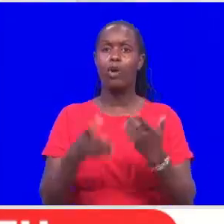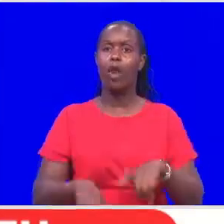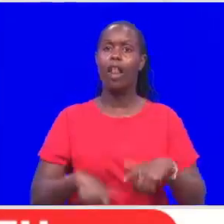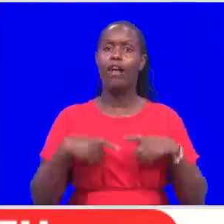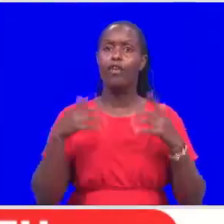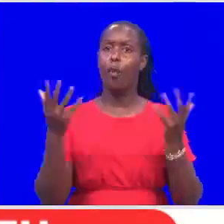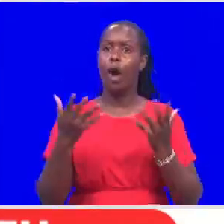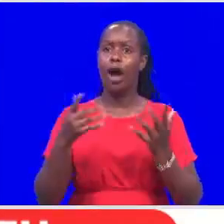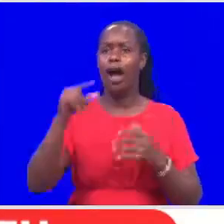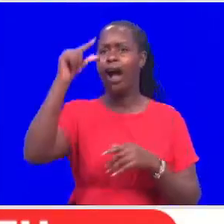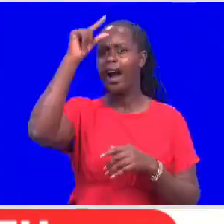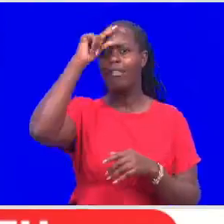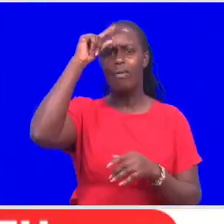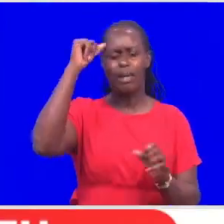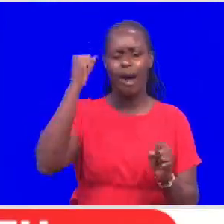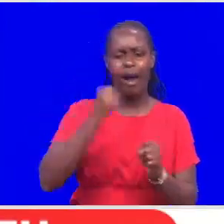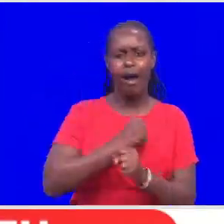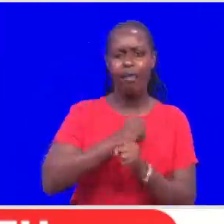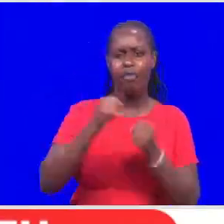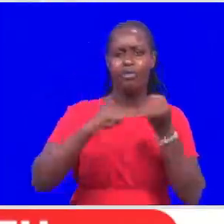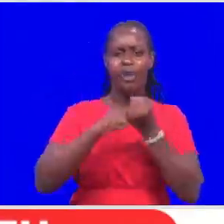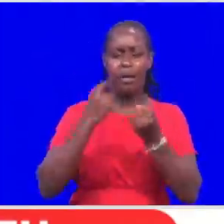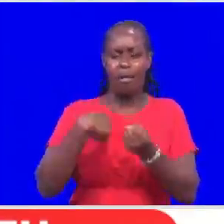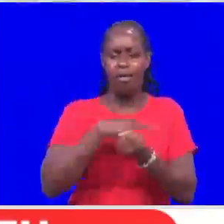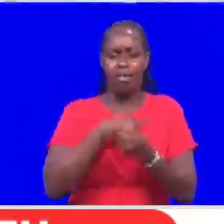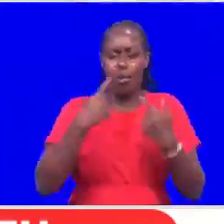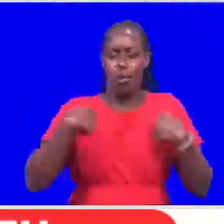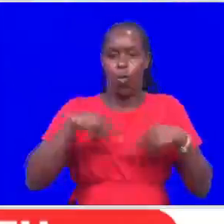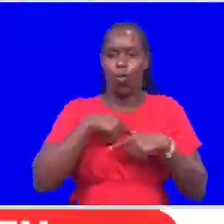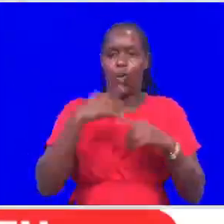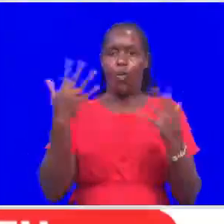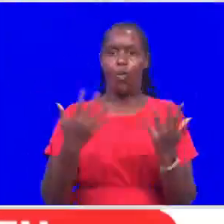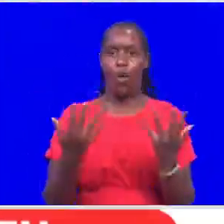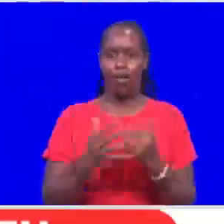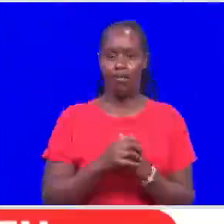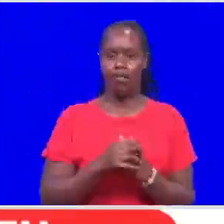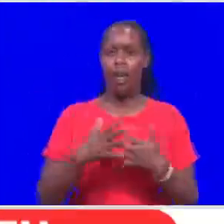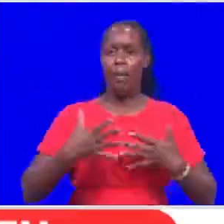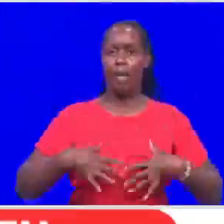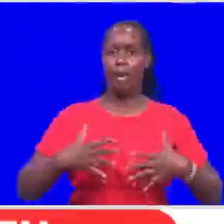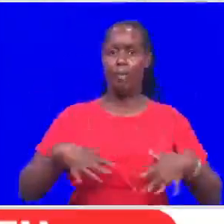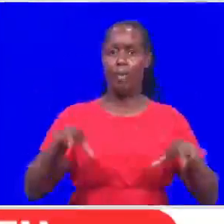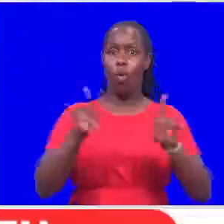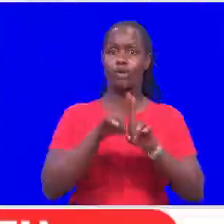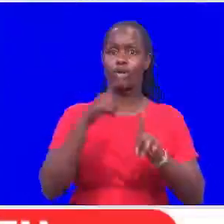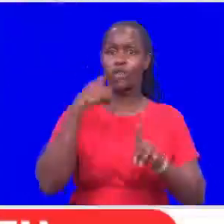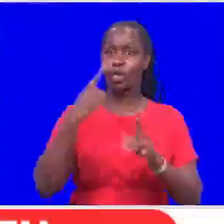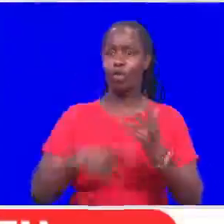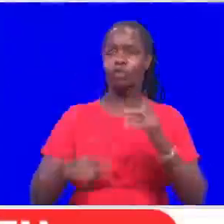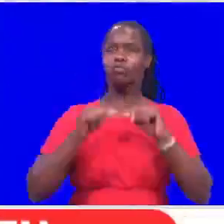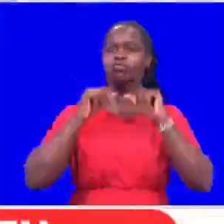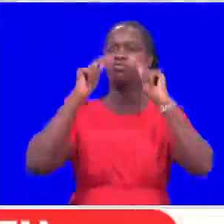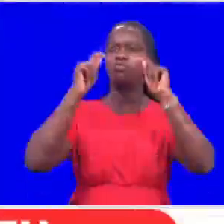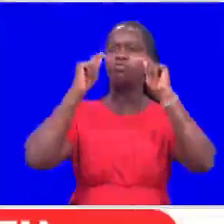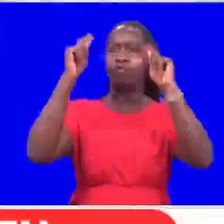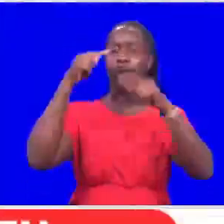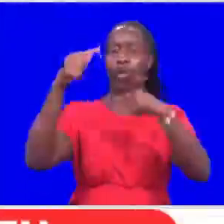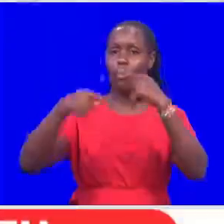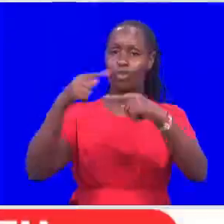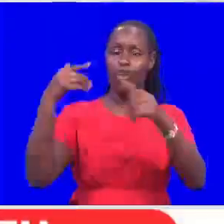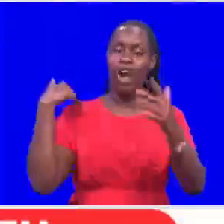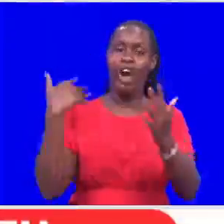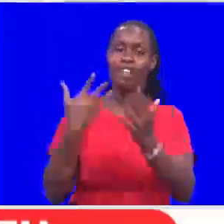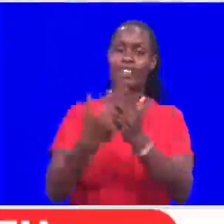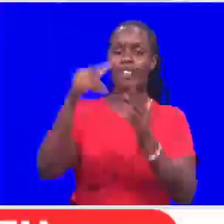government cannot see us, tuko wapi kama Baringo? Wenyeji nao wakiapa kuendelea na maandamano haya hadi pale ambapo